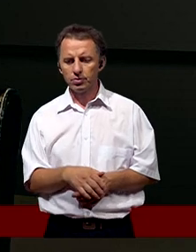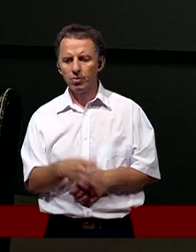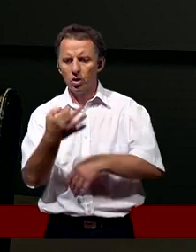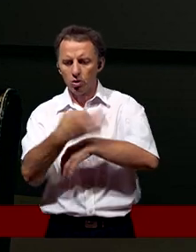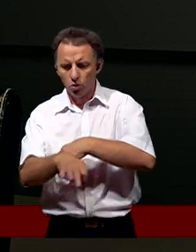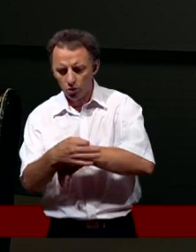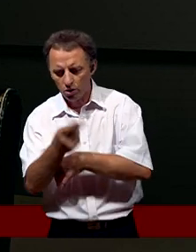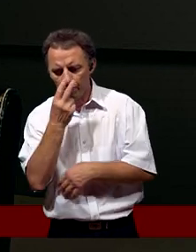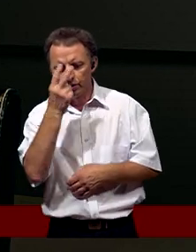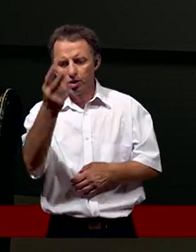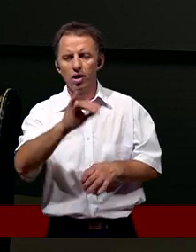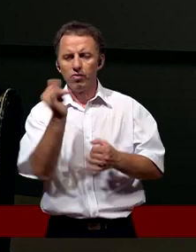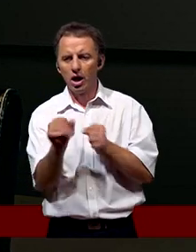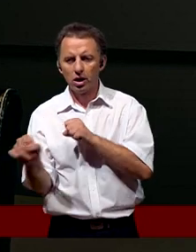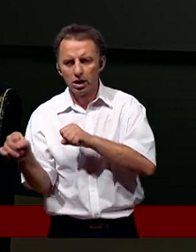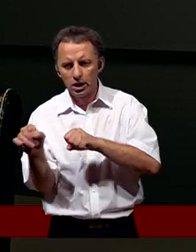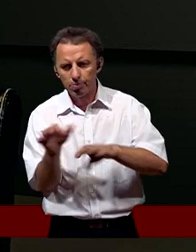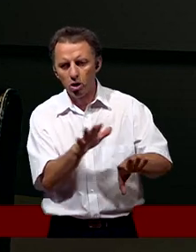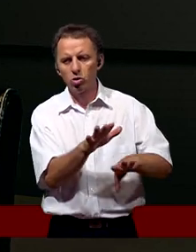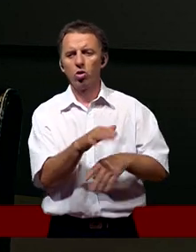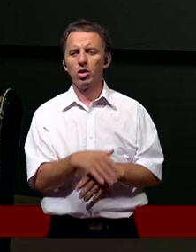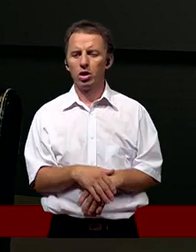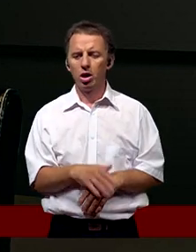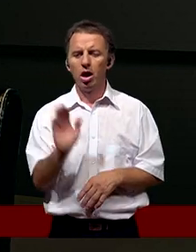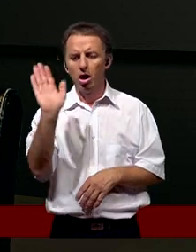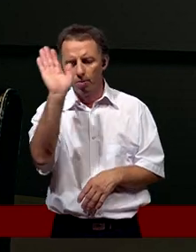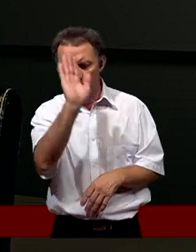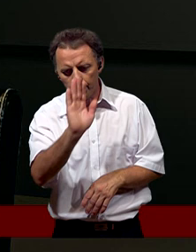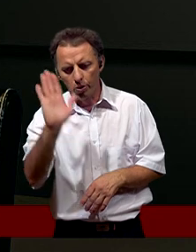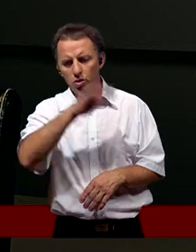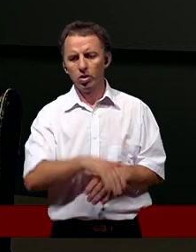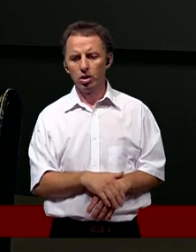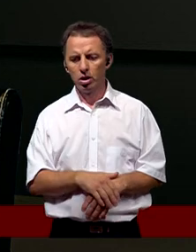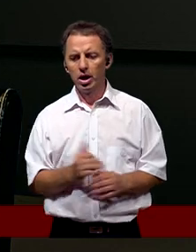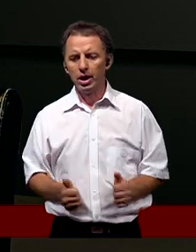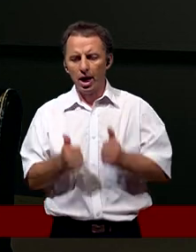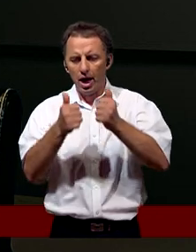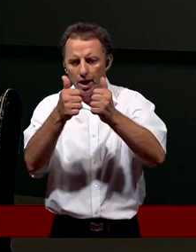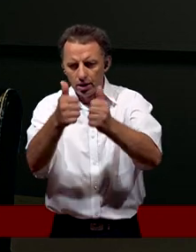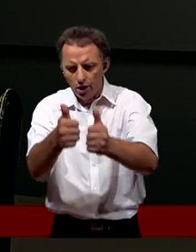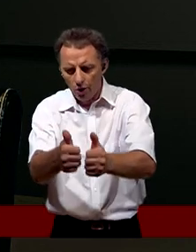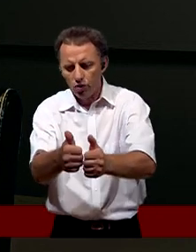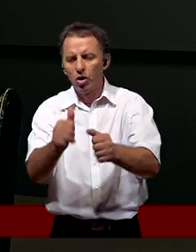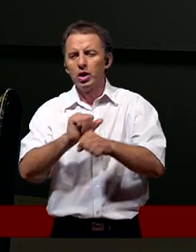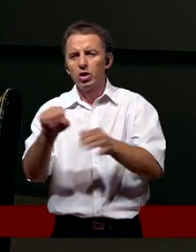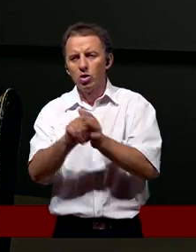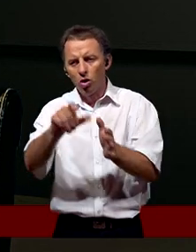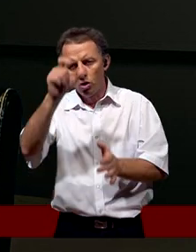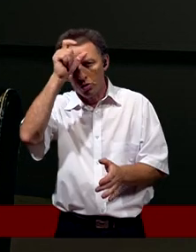w tym studium widzimy, w jaki sposób Bóg nastawiony jest do